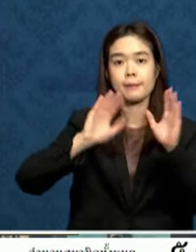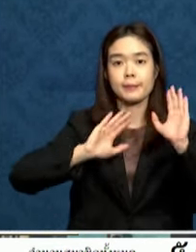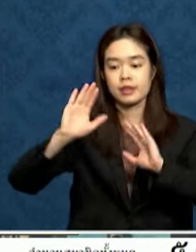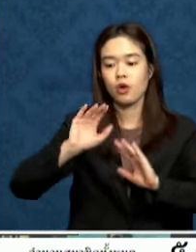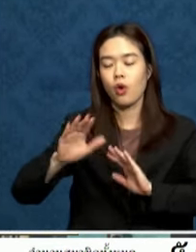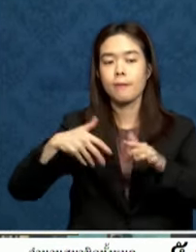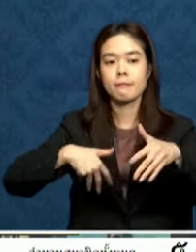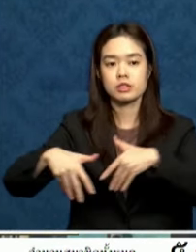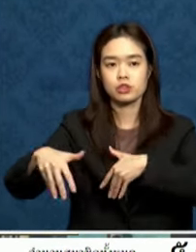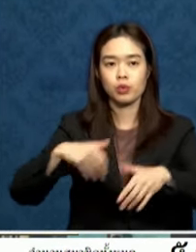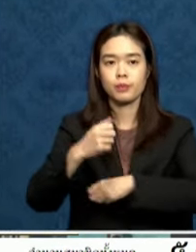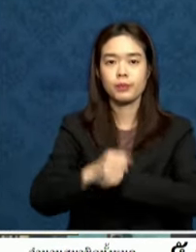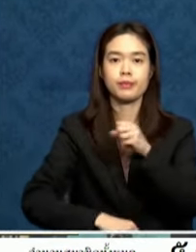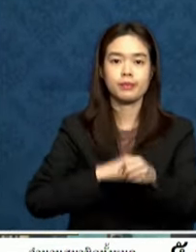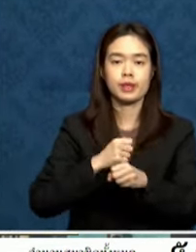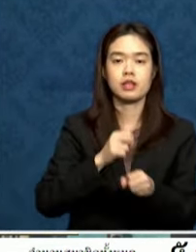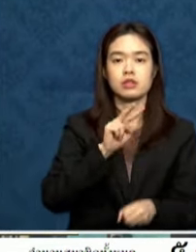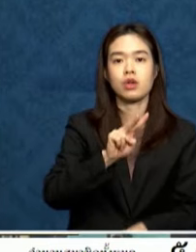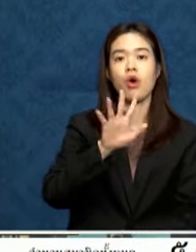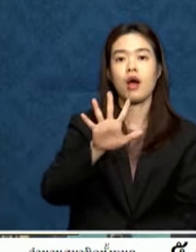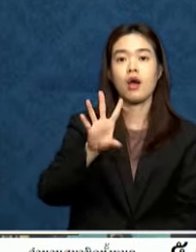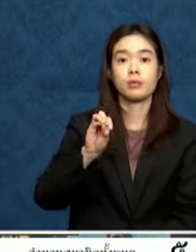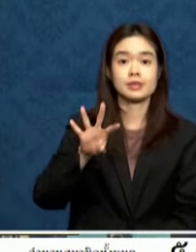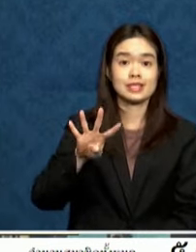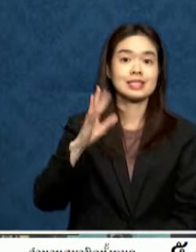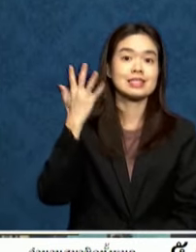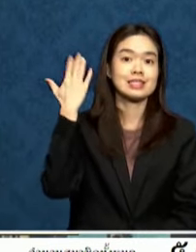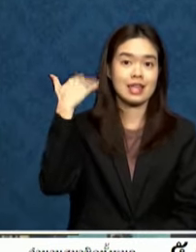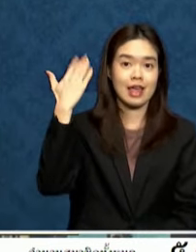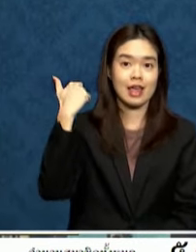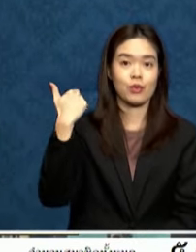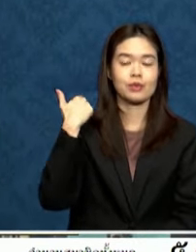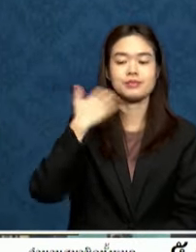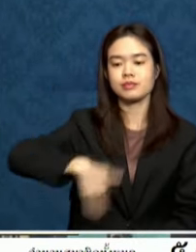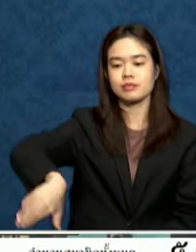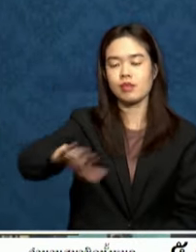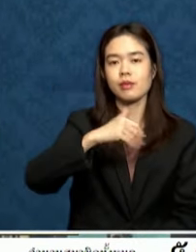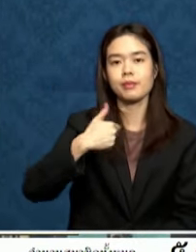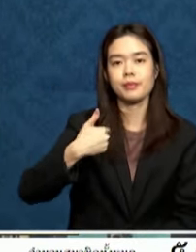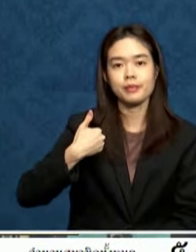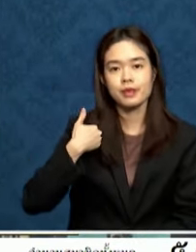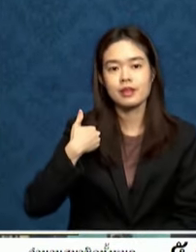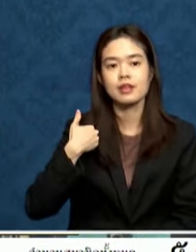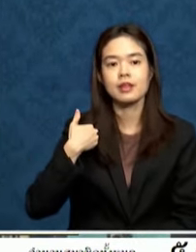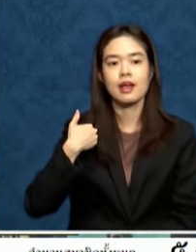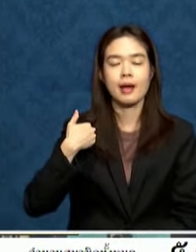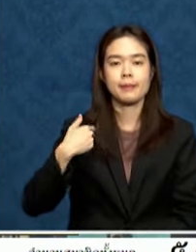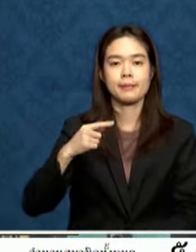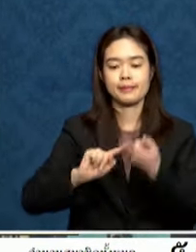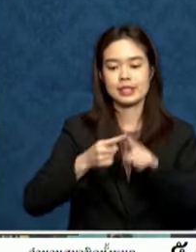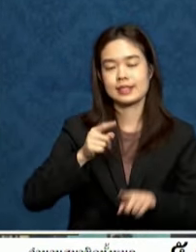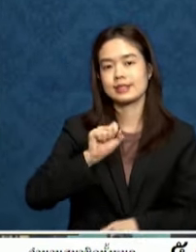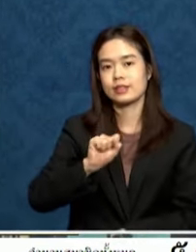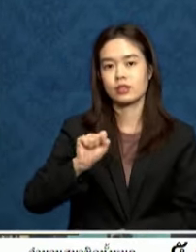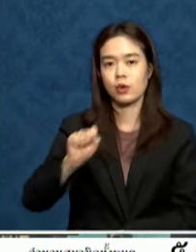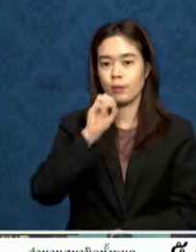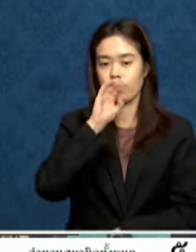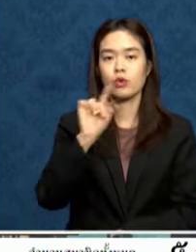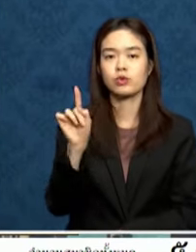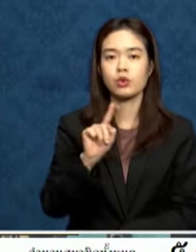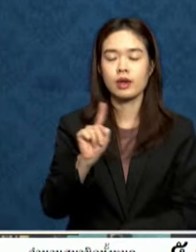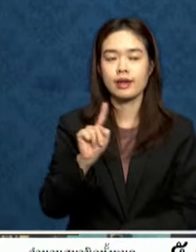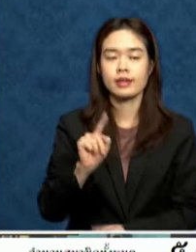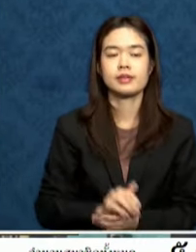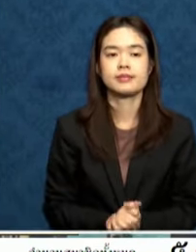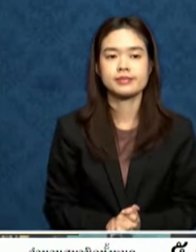ปี2564ทุกท่านได้อภิปรายว่าเป็นดับเบิลล็อกหรือเป็นอภิปรายเป็น 2ชั้นทำอะไรทั้งหมด